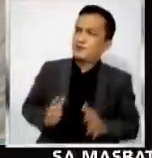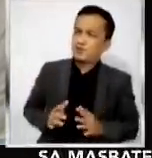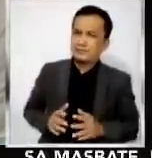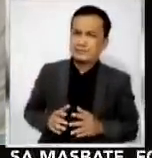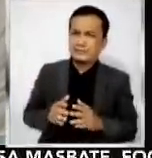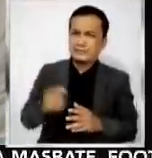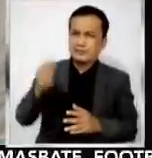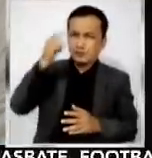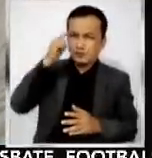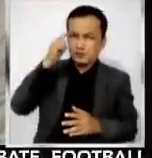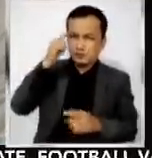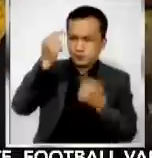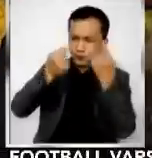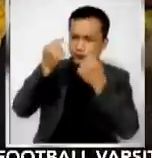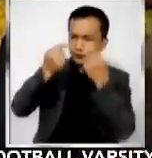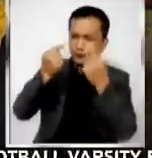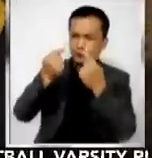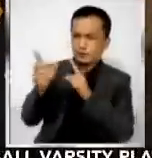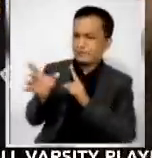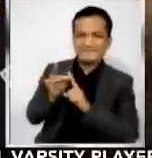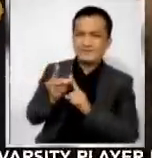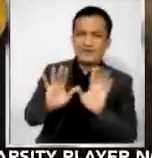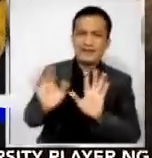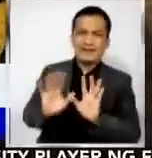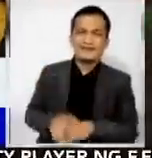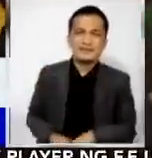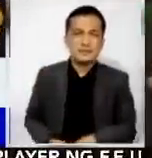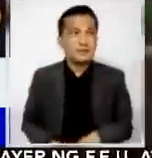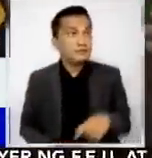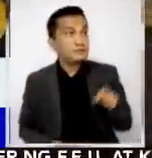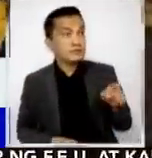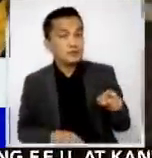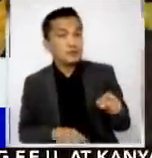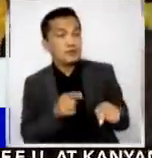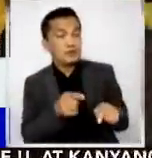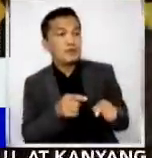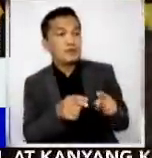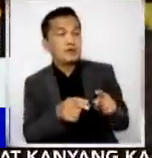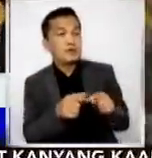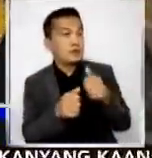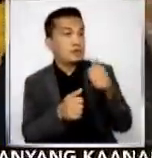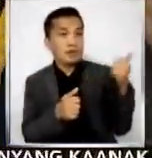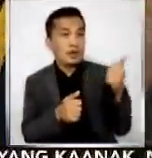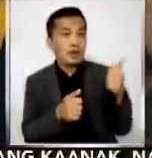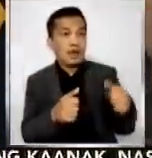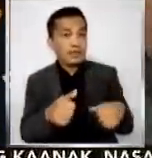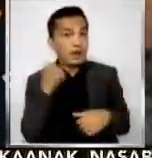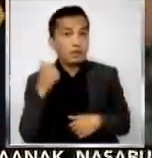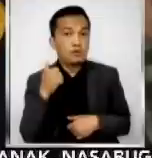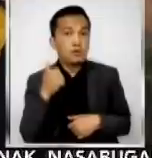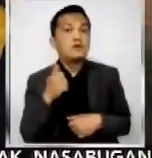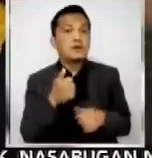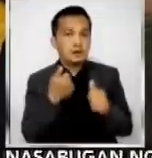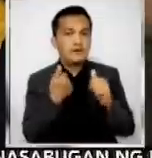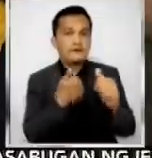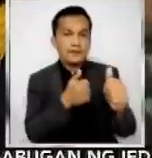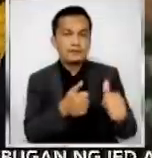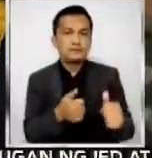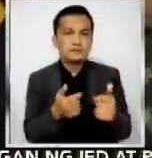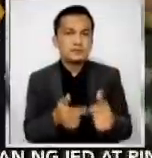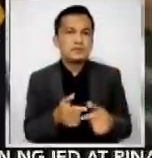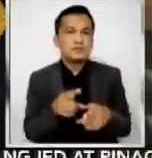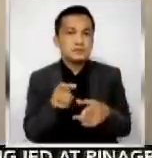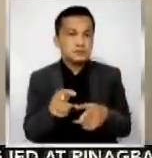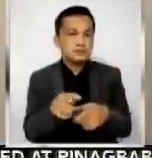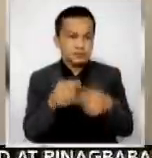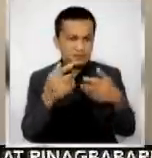medyo mahawa ka, ganun. Ano na rin siguro to para yung ibang ayaw ay masumunod na rin siguro para at least matapos na rin yung